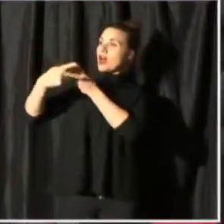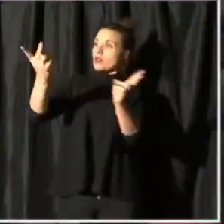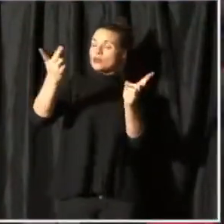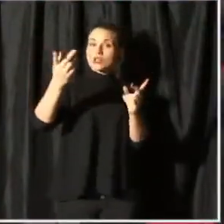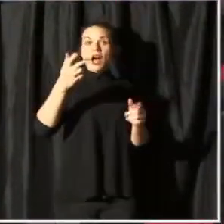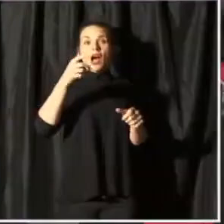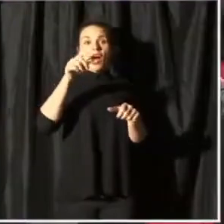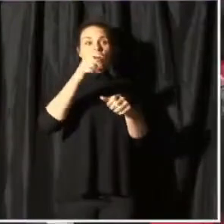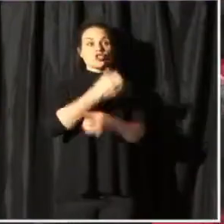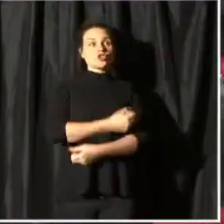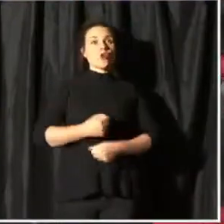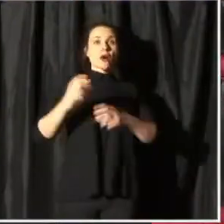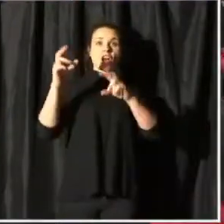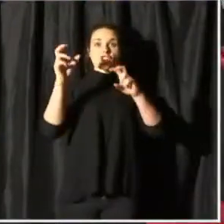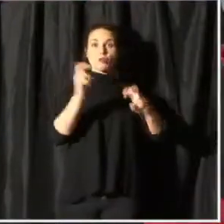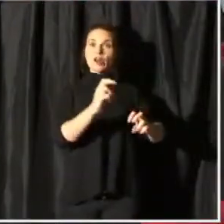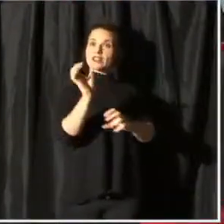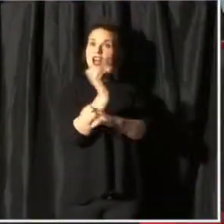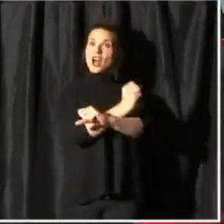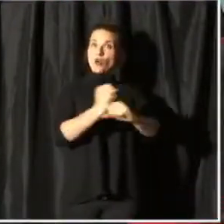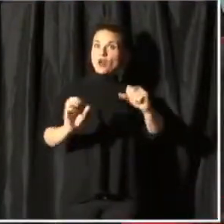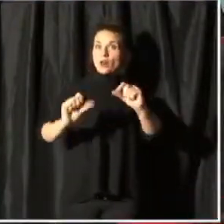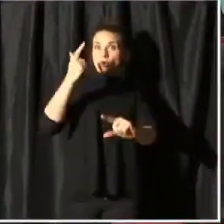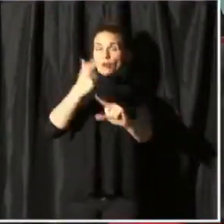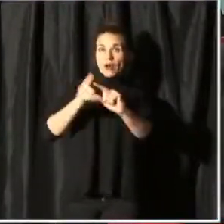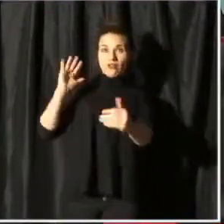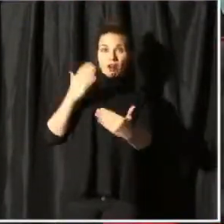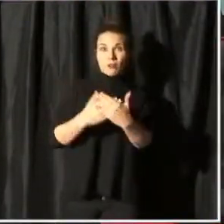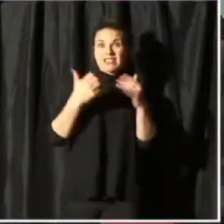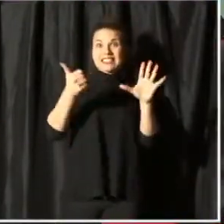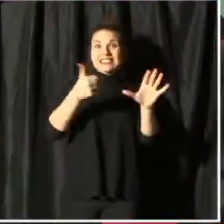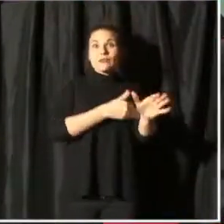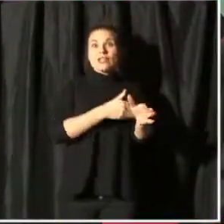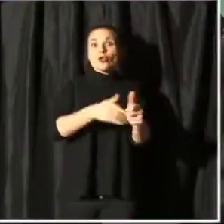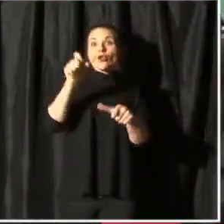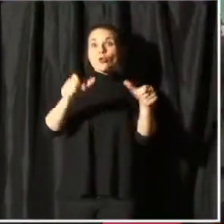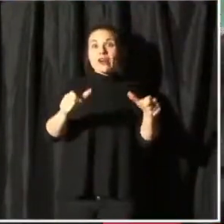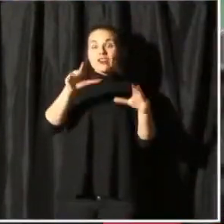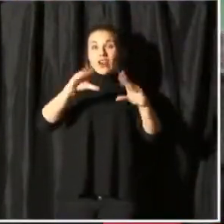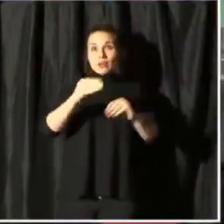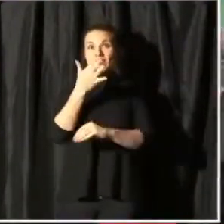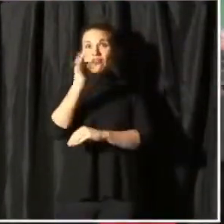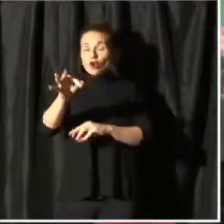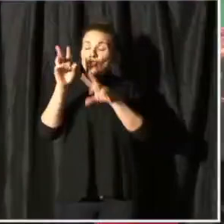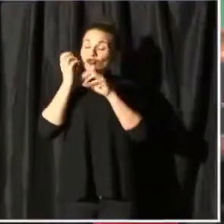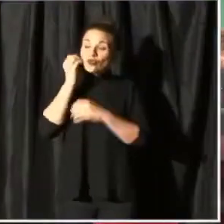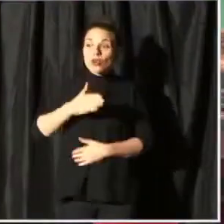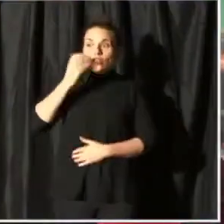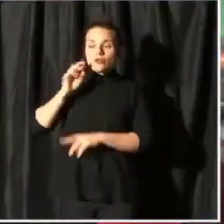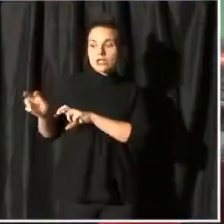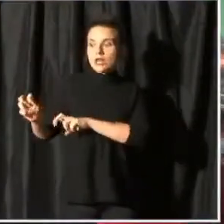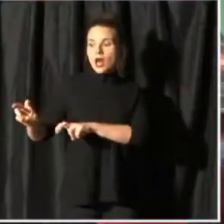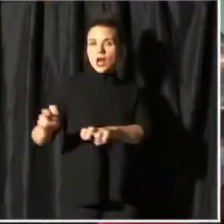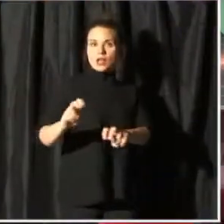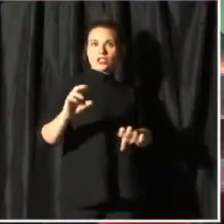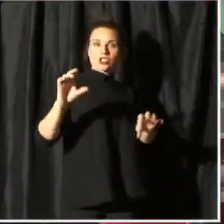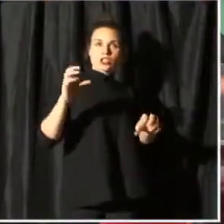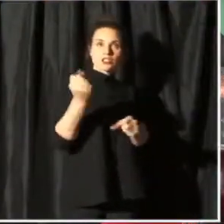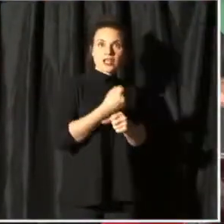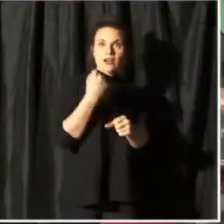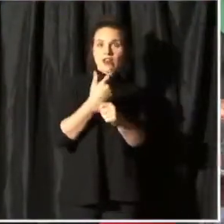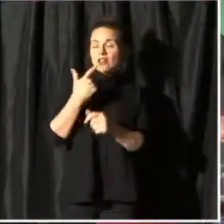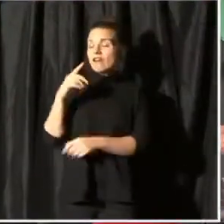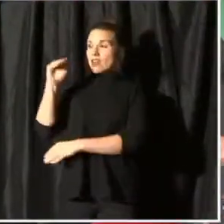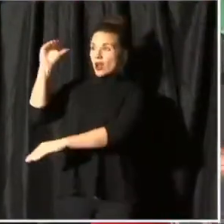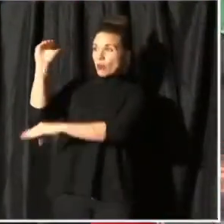mais il reste 15 6 millions de français qui cherchent un travail tous les jours depuis des années le patronat et les marchés financiers ont détruit notre emploi nous en